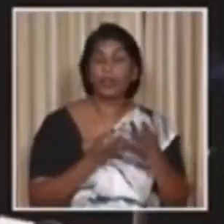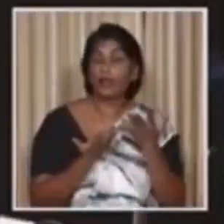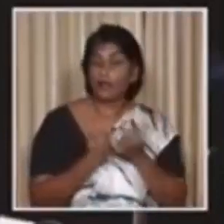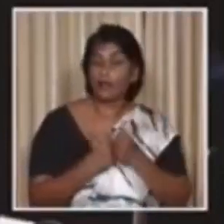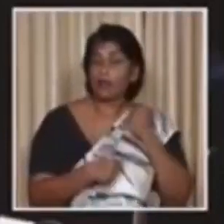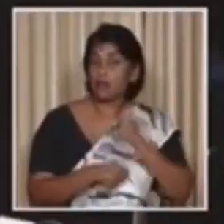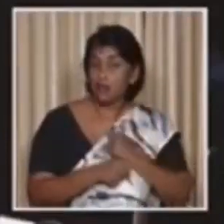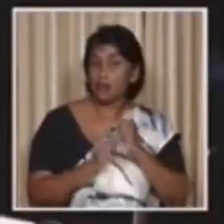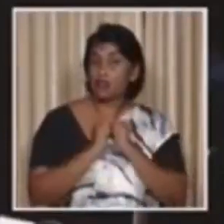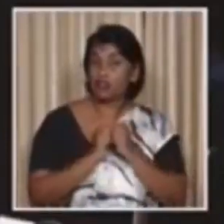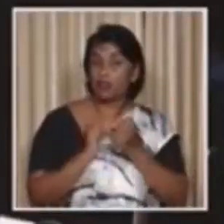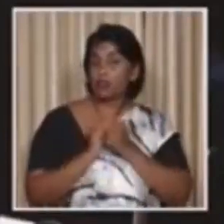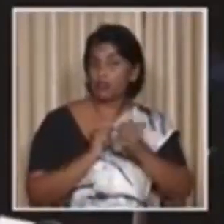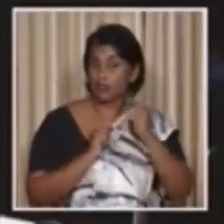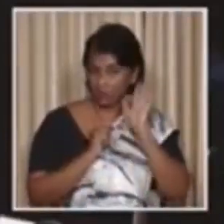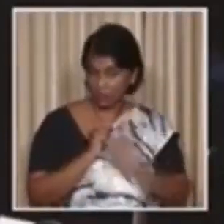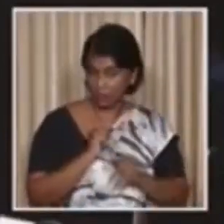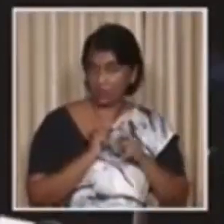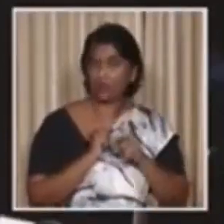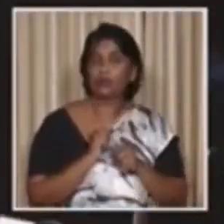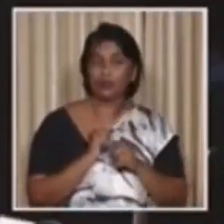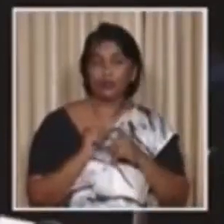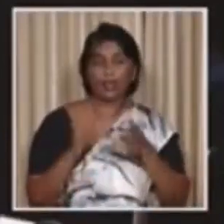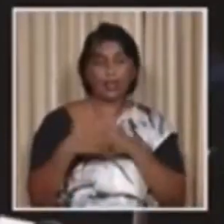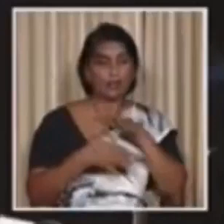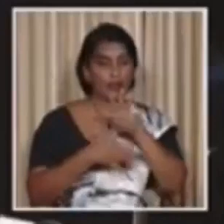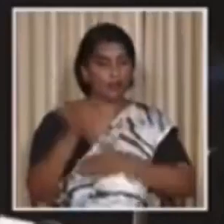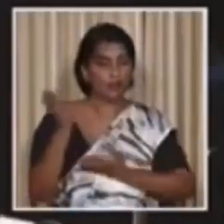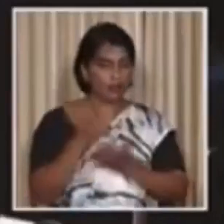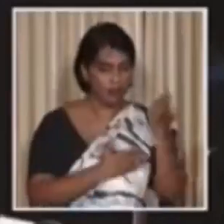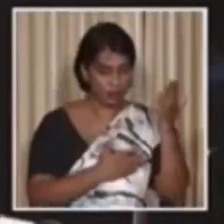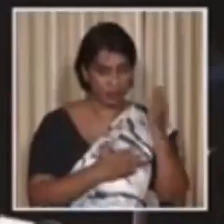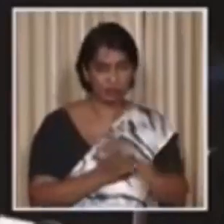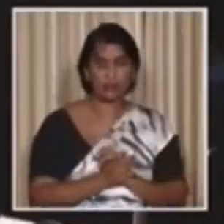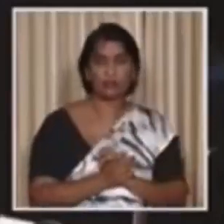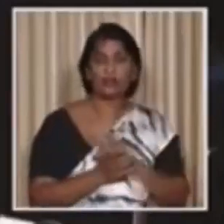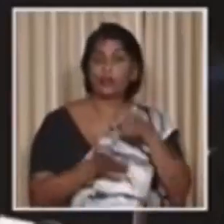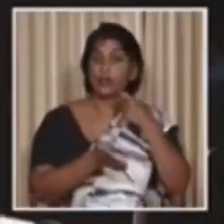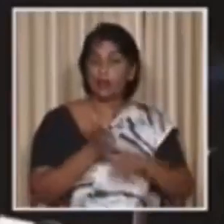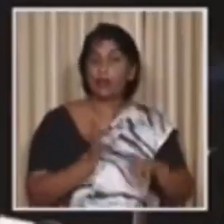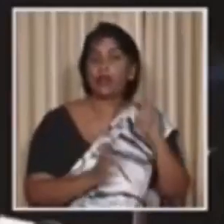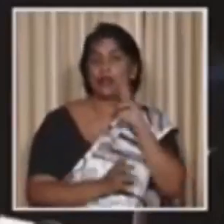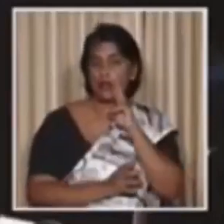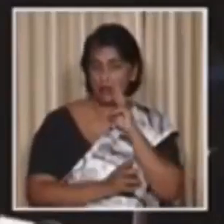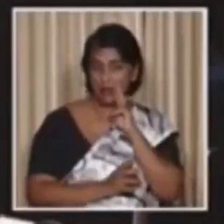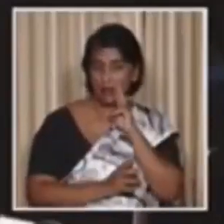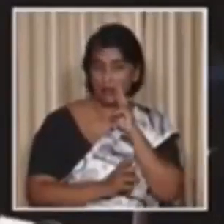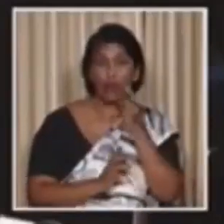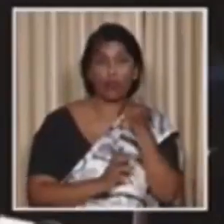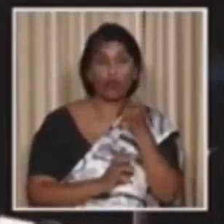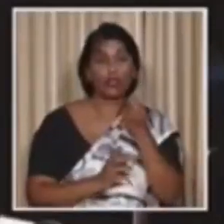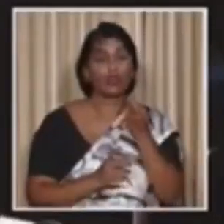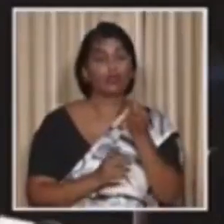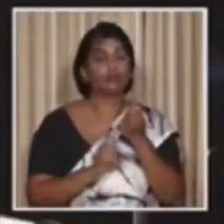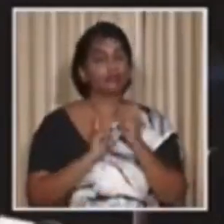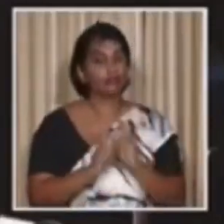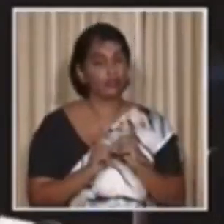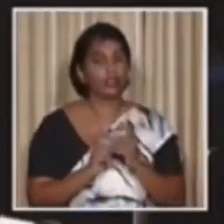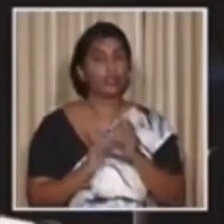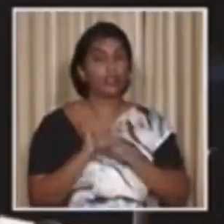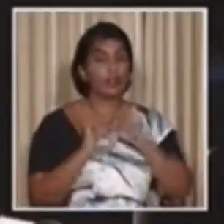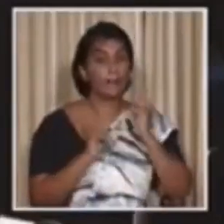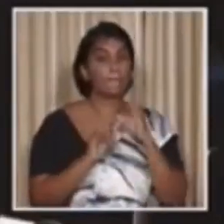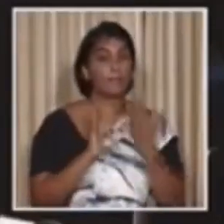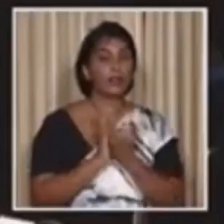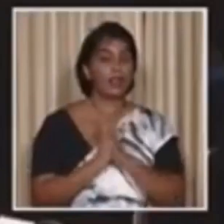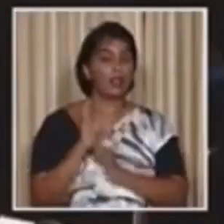අත්‍යවශ්‍ය රාජ්‍ය සේවා පවත්වාගෙන යාම කියලා කැබිනට් පත්‍රිකාවක් ඉදිරිපත් කරනවා. අසංකලිත රනිල් වික්‍රමසිංහ මුදල් ආර්ථික ස්ථායීකරණ සහ ජාතික